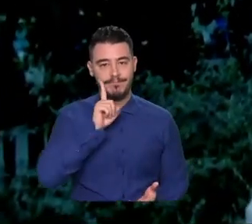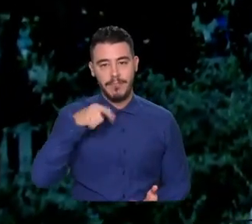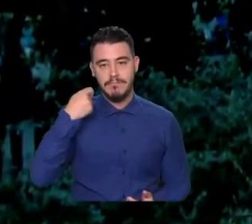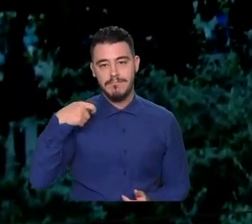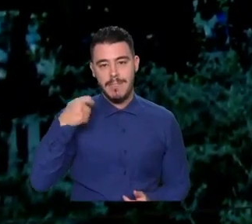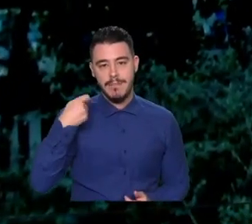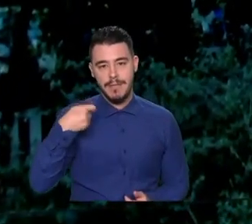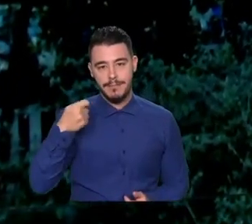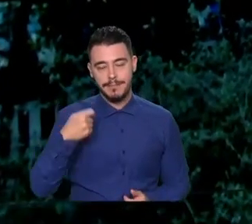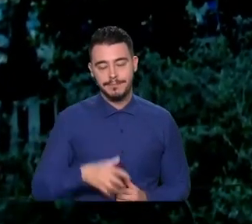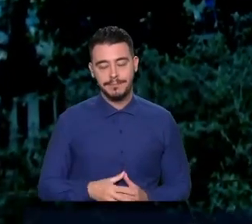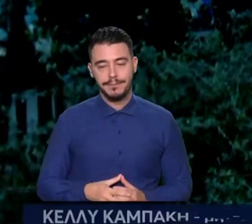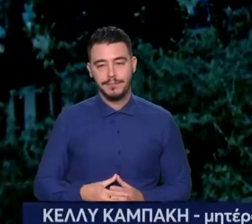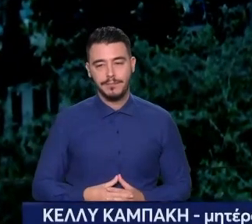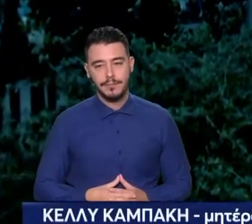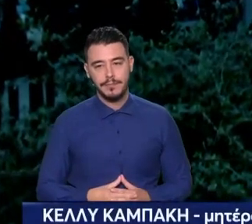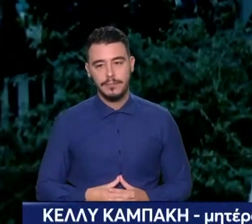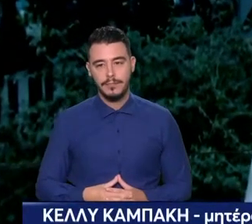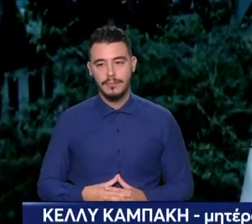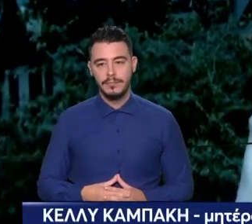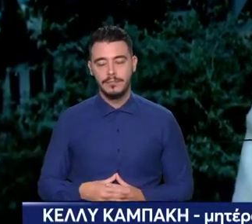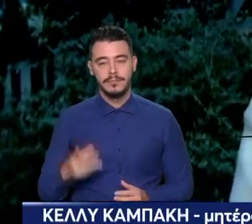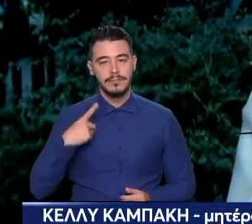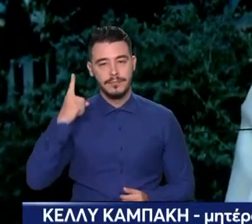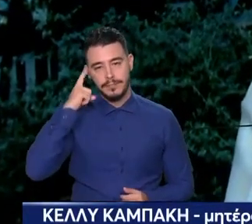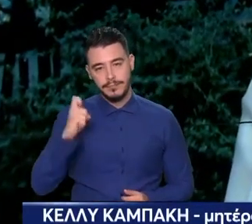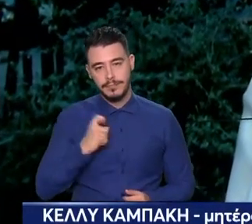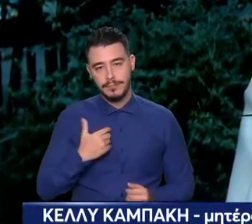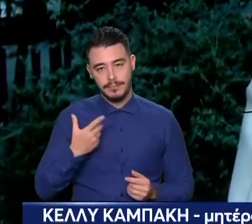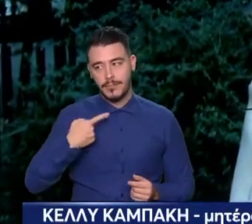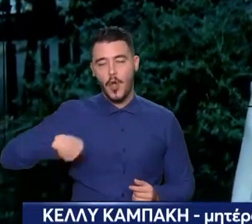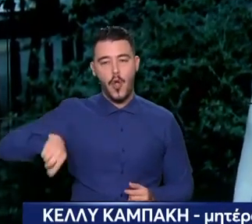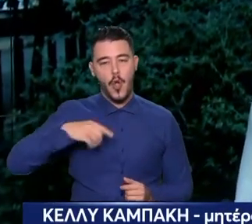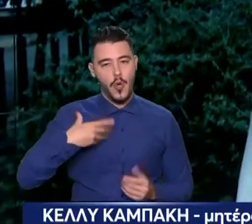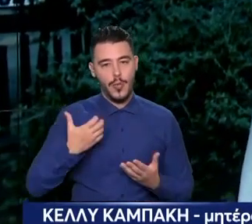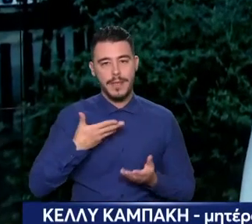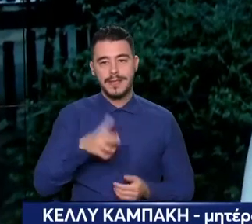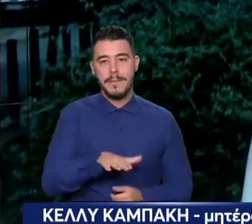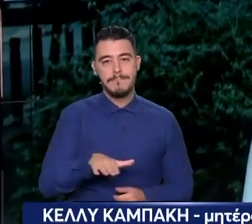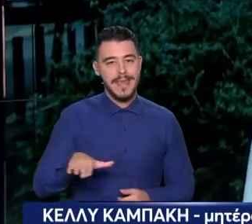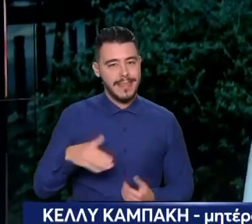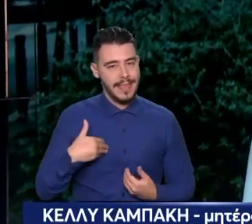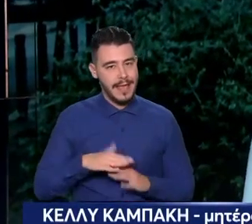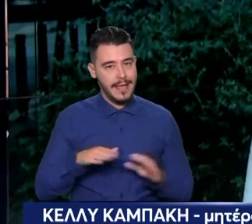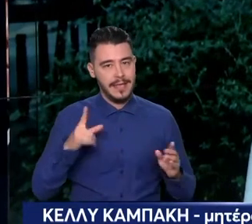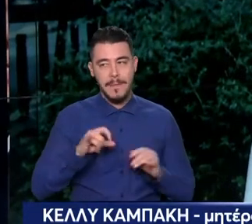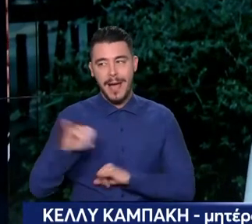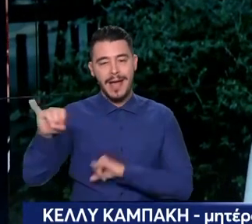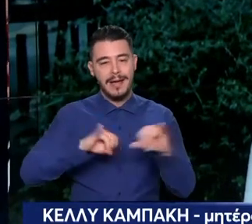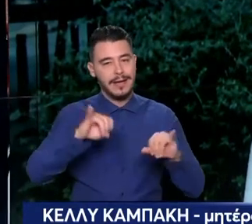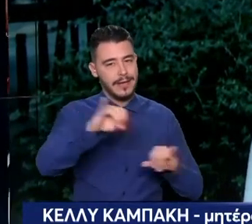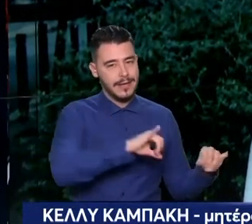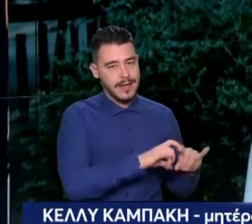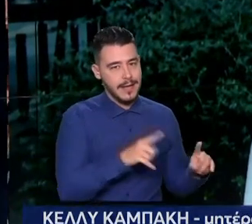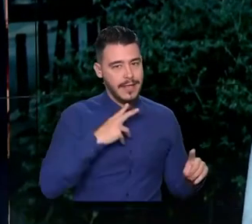Θα το πω, όσοι έχουμε και παιδιά που σπουδάζουν έξω, όσοι έχουμε παιδιά που ζουν μακριά μας, το νιώθουμε και λίγο